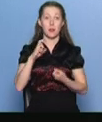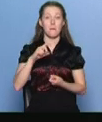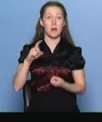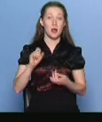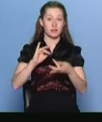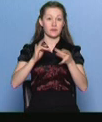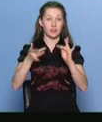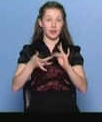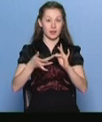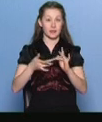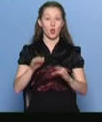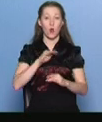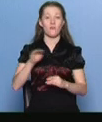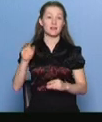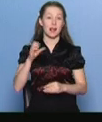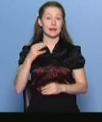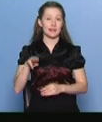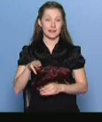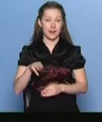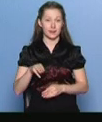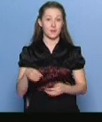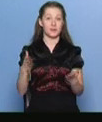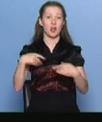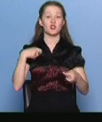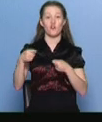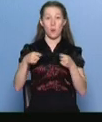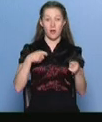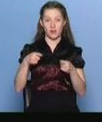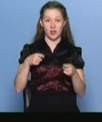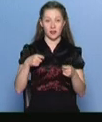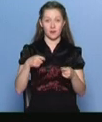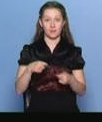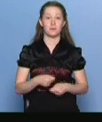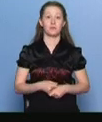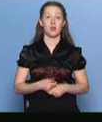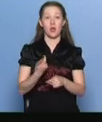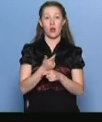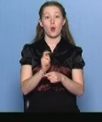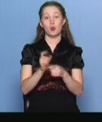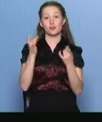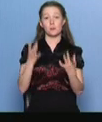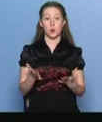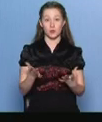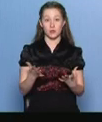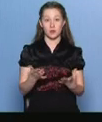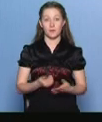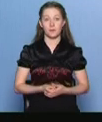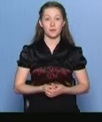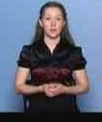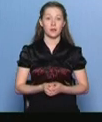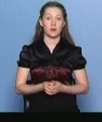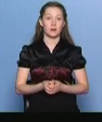которые расположены на официальном сайте нашего управления. Процедура очень простая. В поле